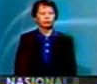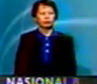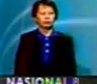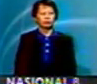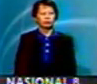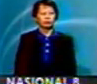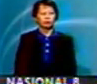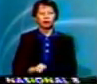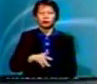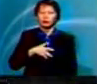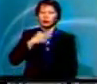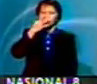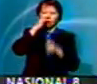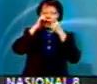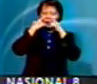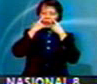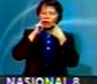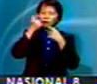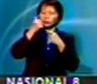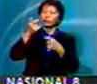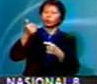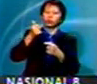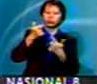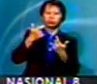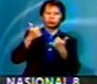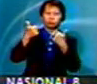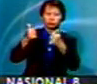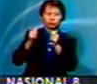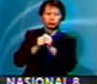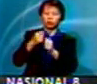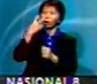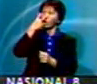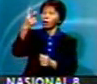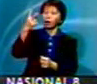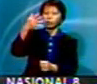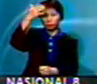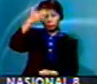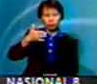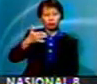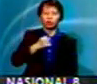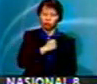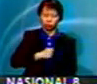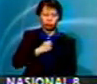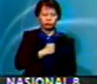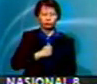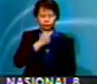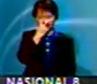Air mata sebab keagungan itu di depan mata saya. Minta maaf.